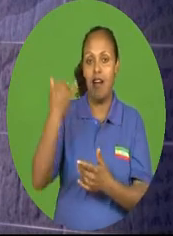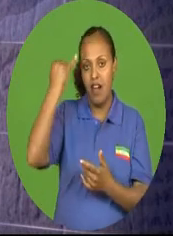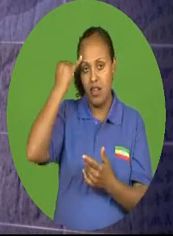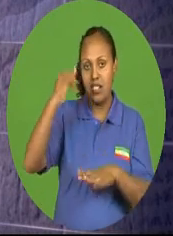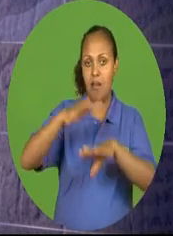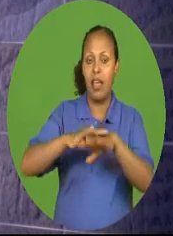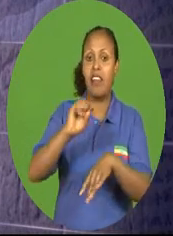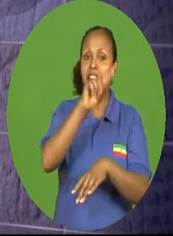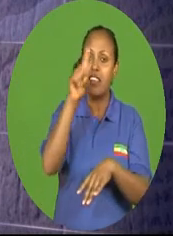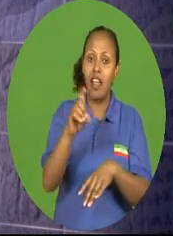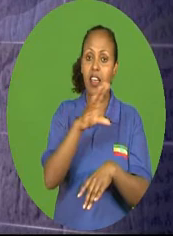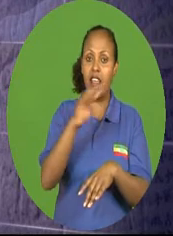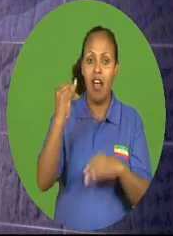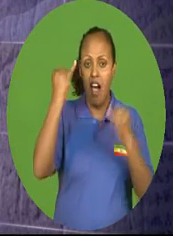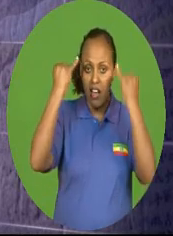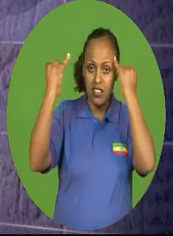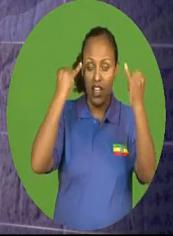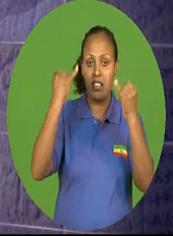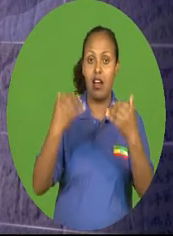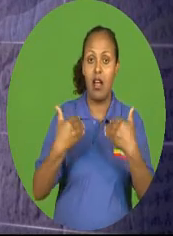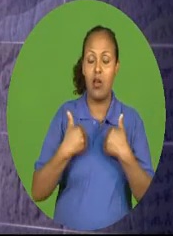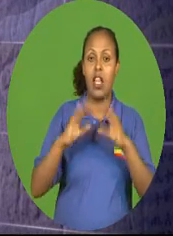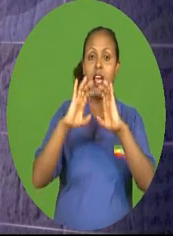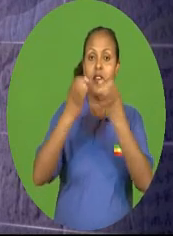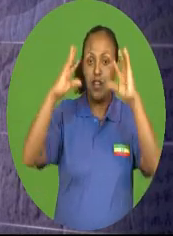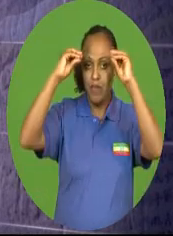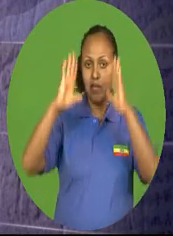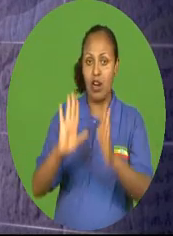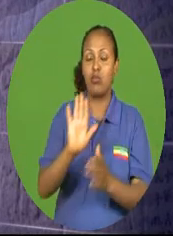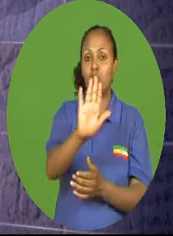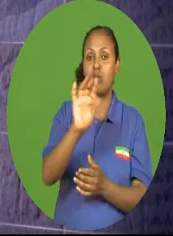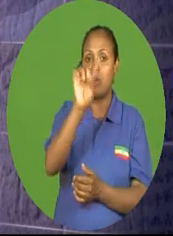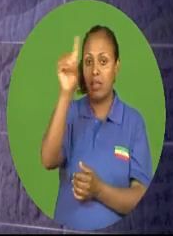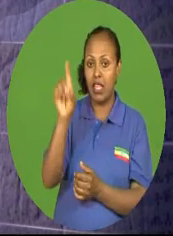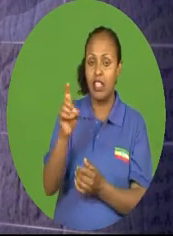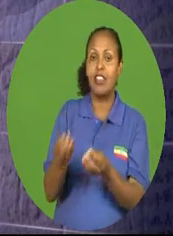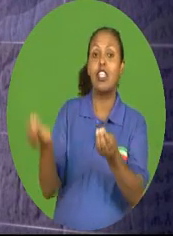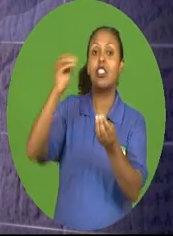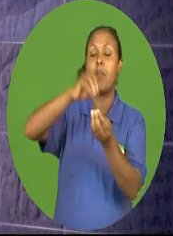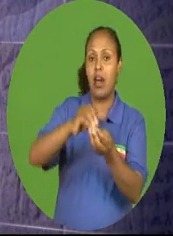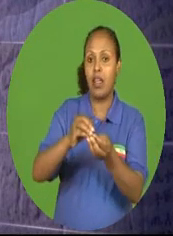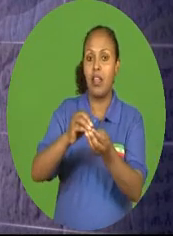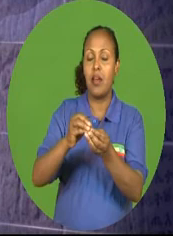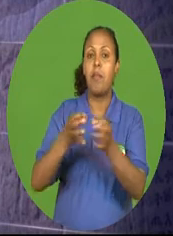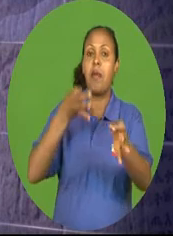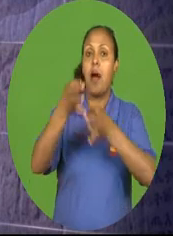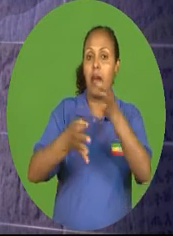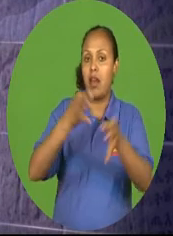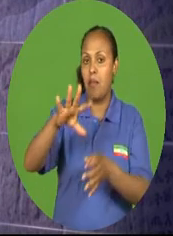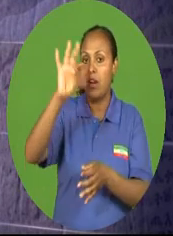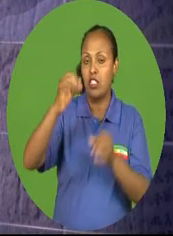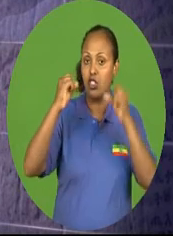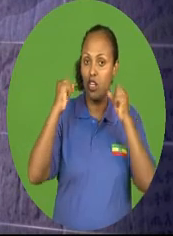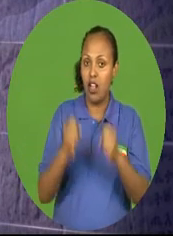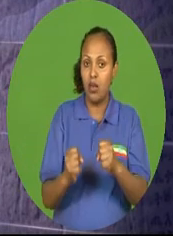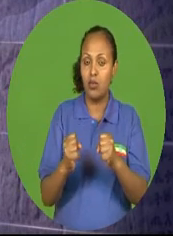በዛሬው የውይይት ሐሳብ ላይ ጥያቄና አስተያየት ካላችሁ ለክፍል መምህራችሁ በመጠየቅ ተጨማሪ ማብራሪያ